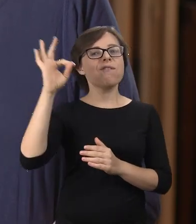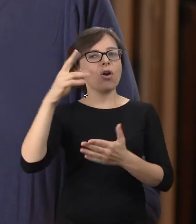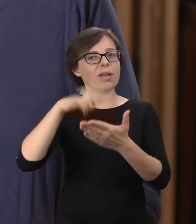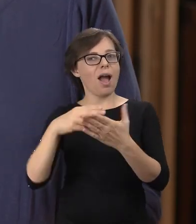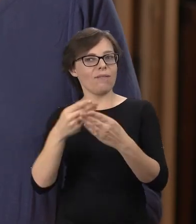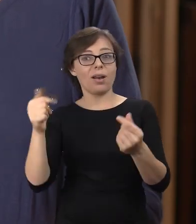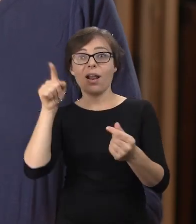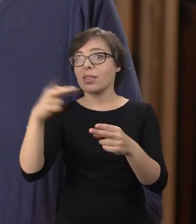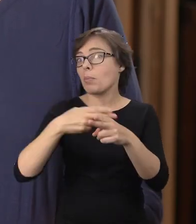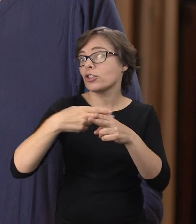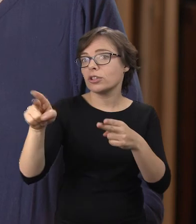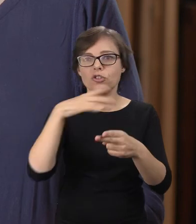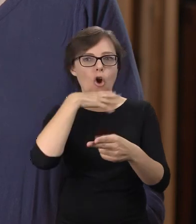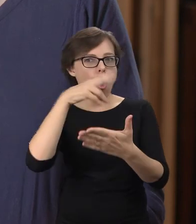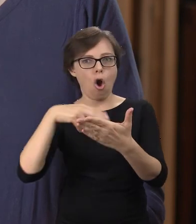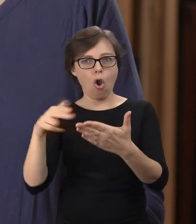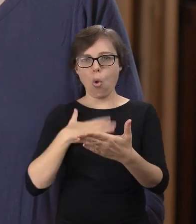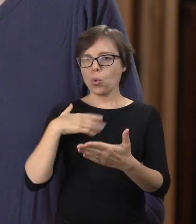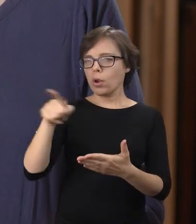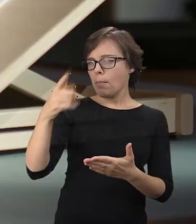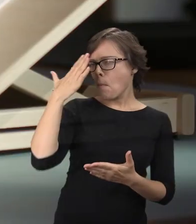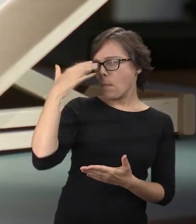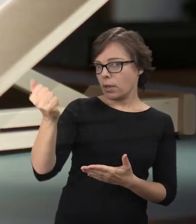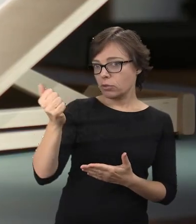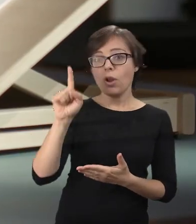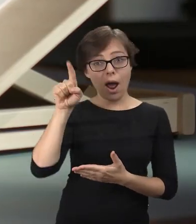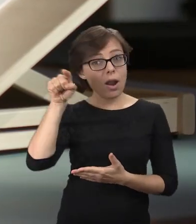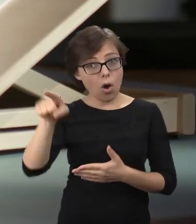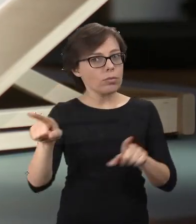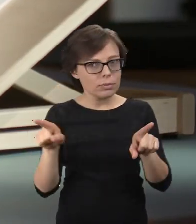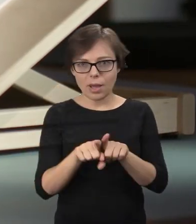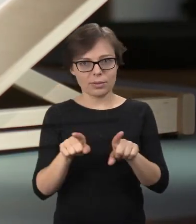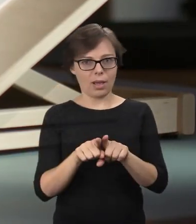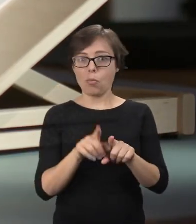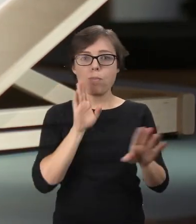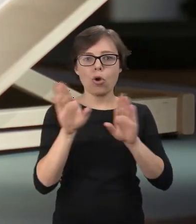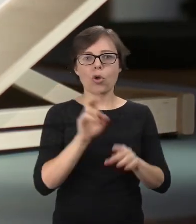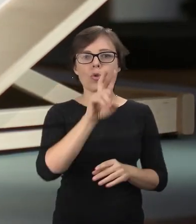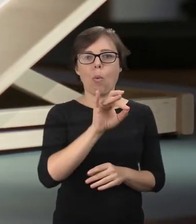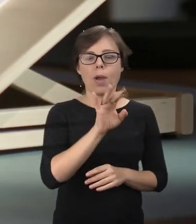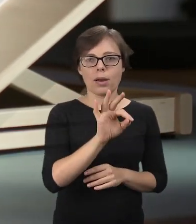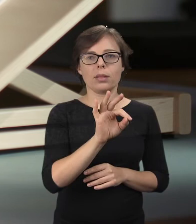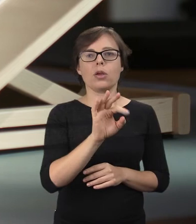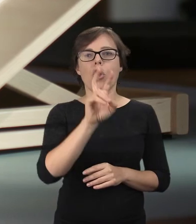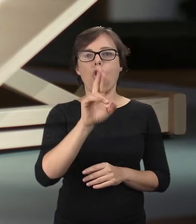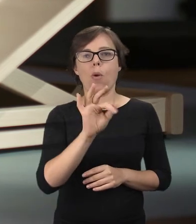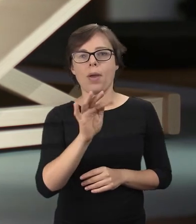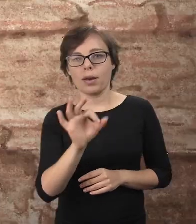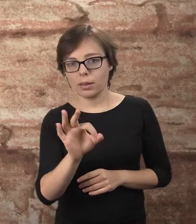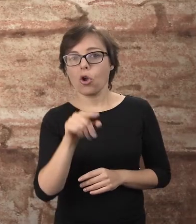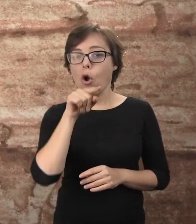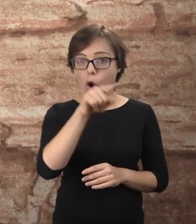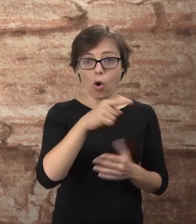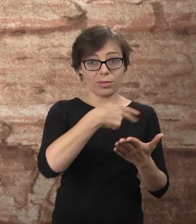się składa z samej plamy barwnej, wydaje nam się ona taka mistrzowska. Również ci akwareliści, tak jak Hubert Robert, którzy posługiwali się